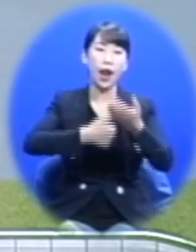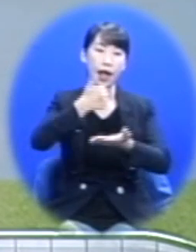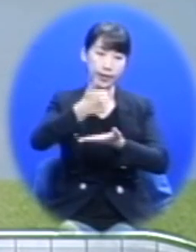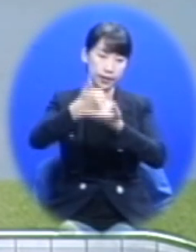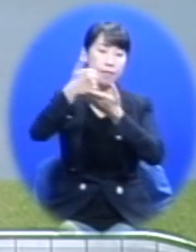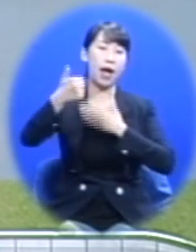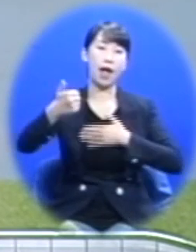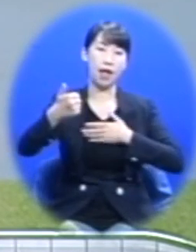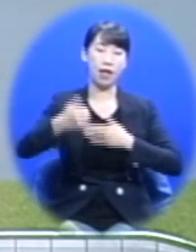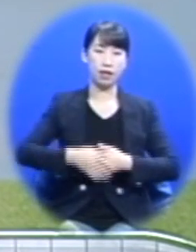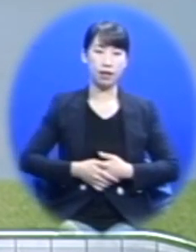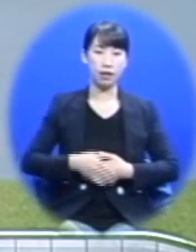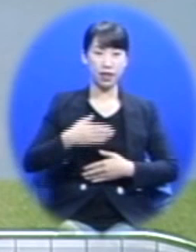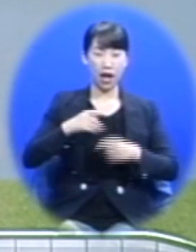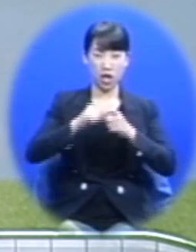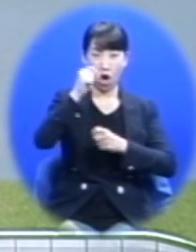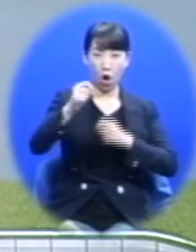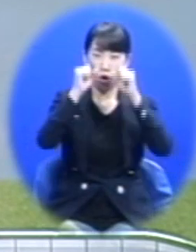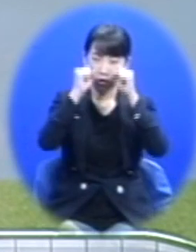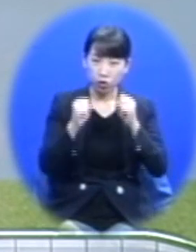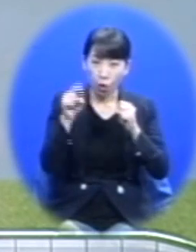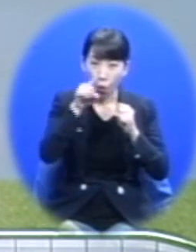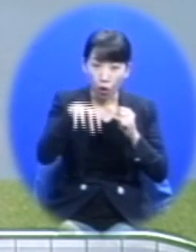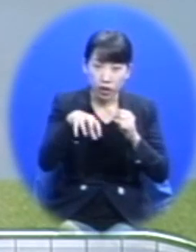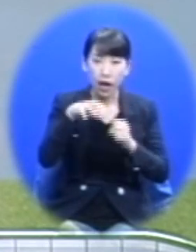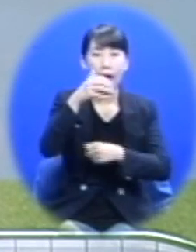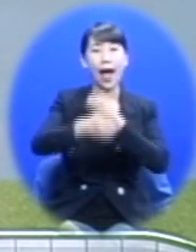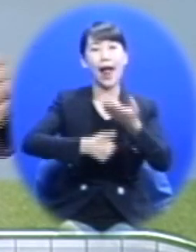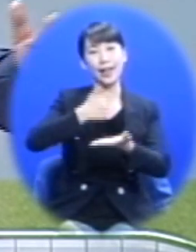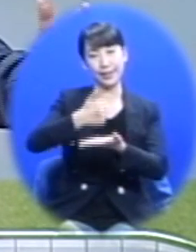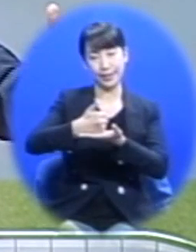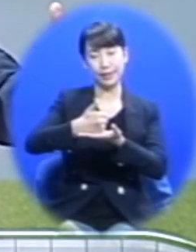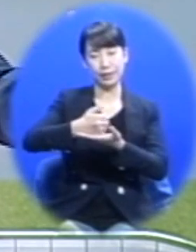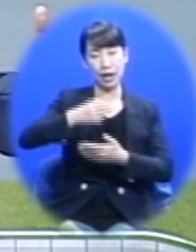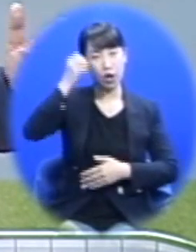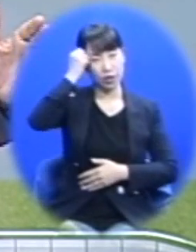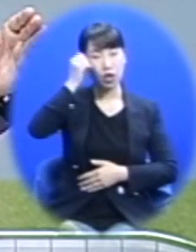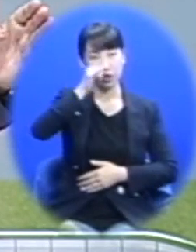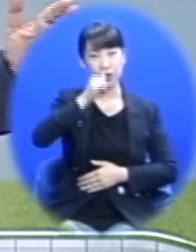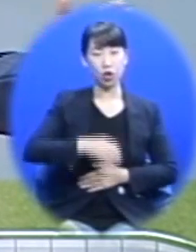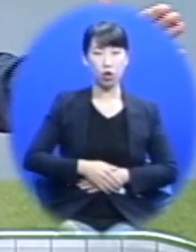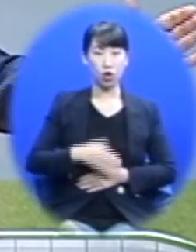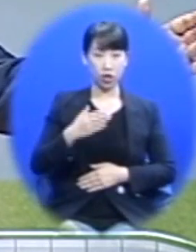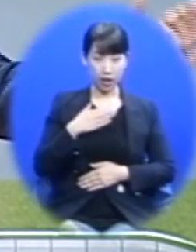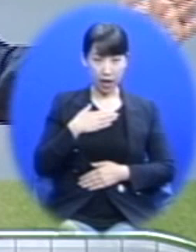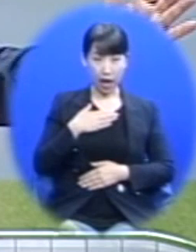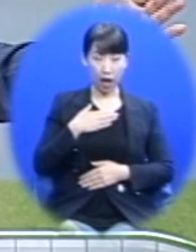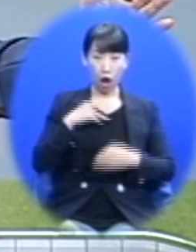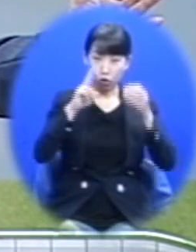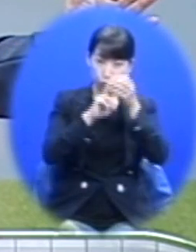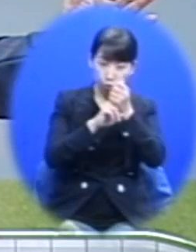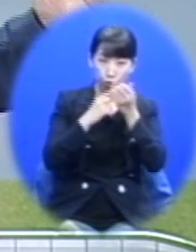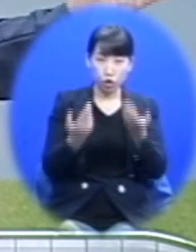내가 영원토록 거할 수 있는 장막은 하나님이시고 내가 그 숨고 쉴 수 있는